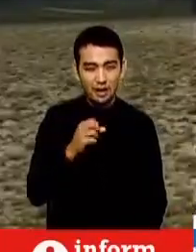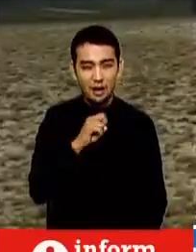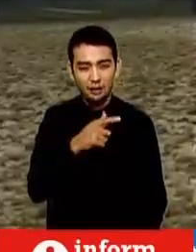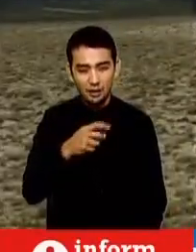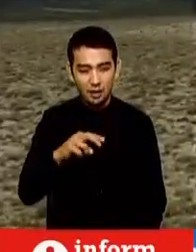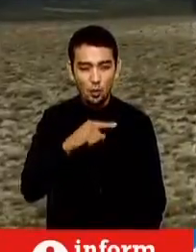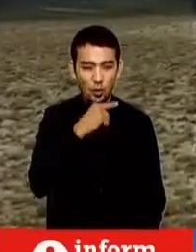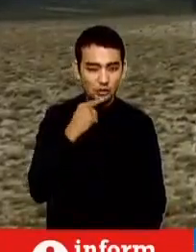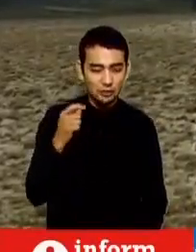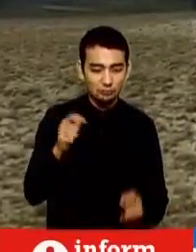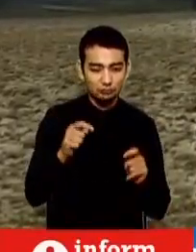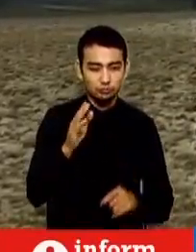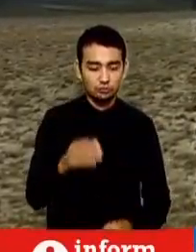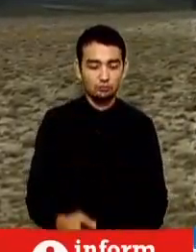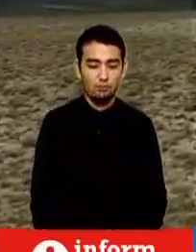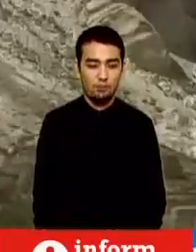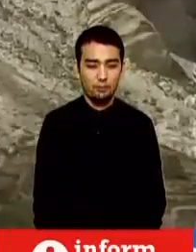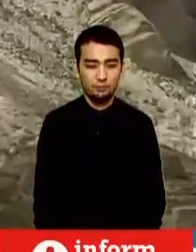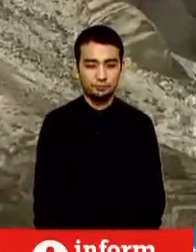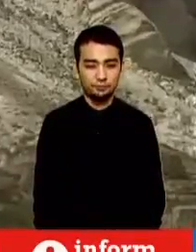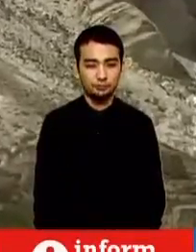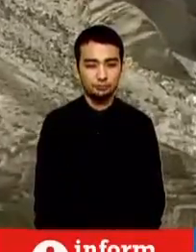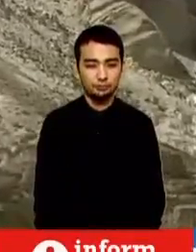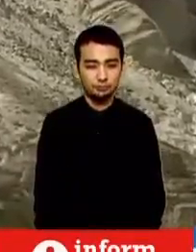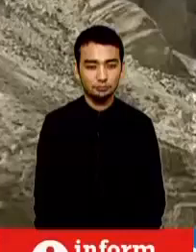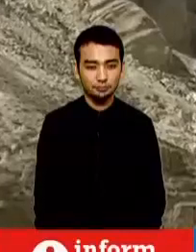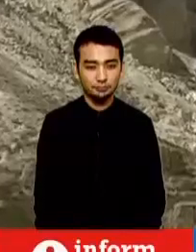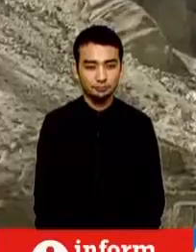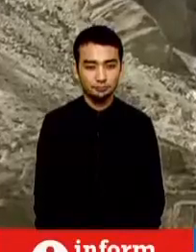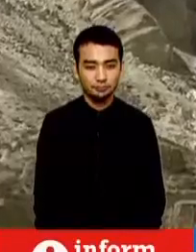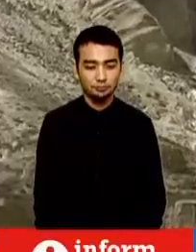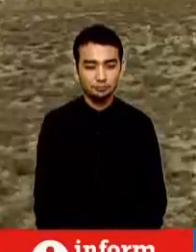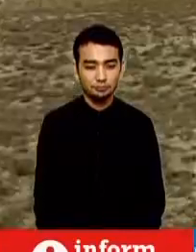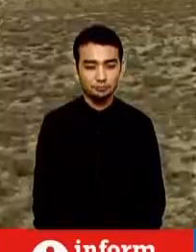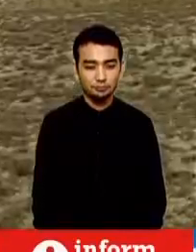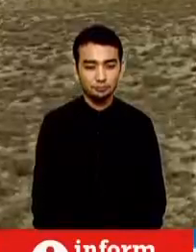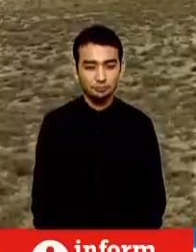России. Жанна Расылханова, Махабат Нуржанказа, Информбюро, Мангистауская область.